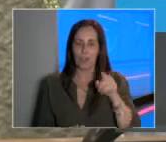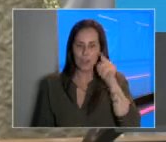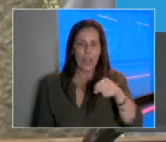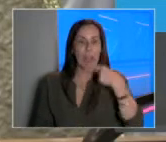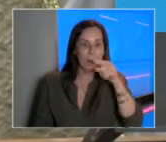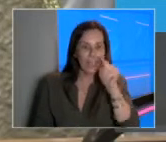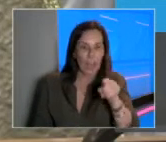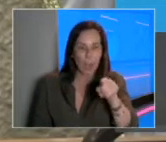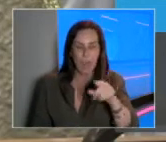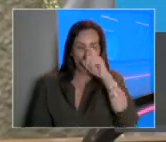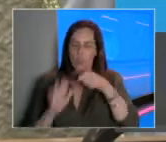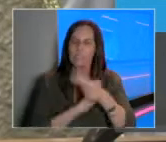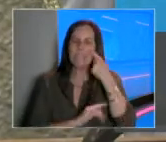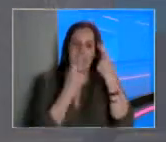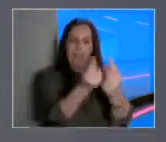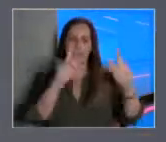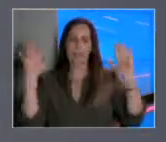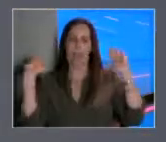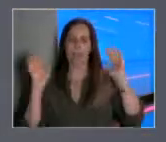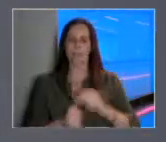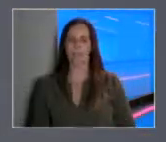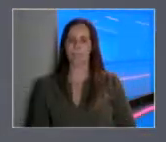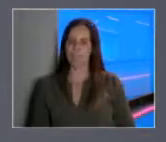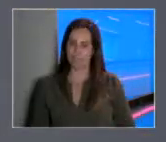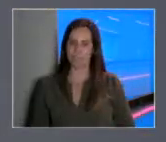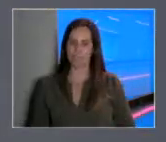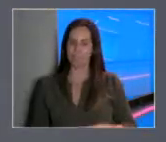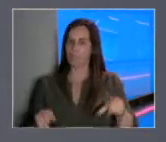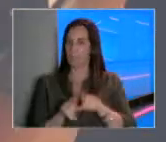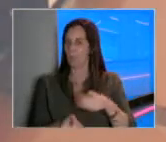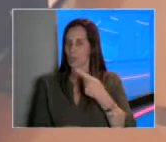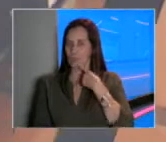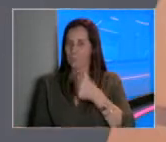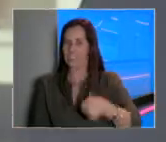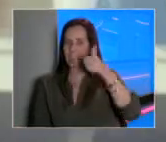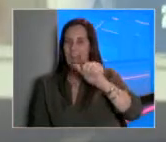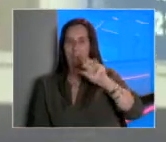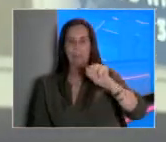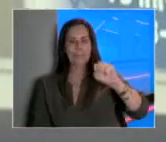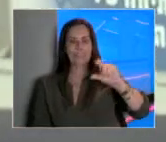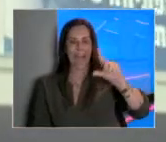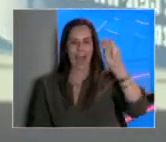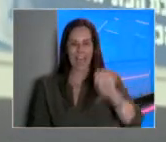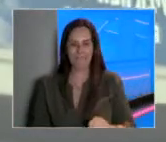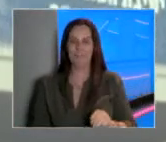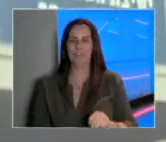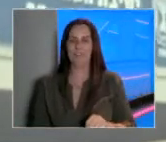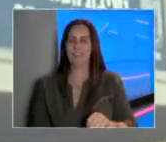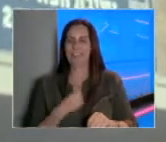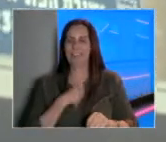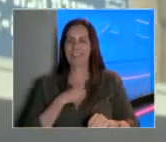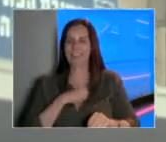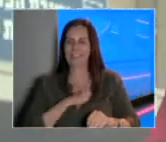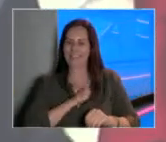כשאתה מדבר על שחיתויות, תסתכל על עצמך. דרך אגב, כמו שאומר השר אמסלם, סגלוביץ', אז יכול להיות,